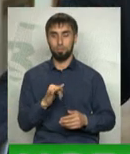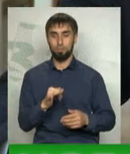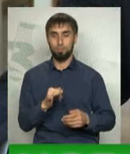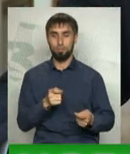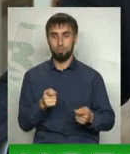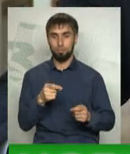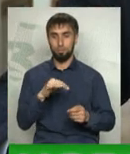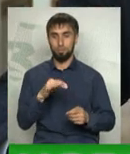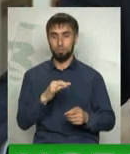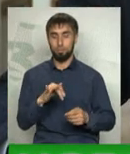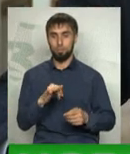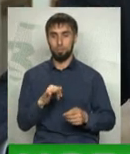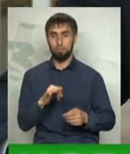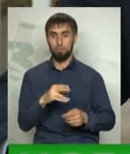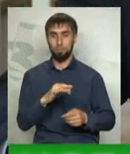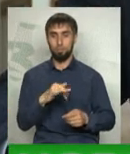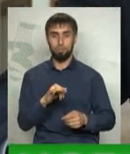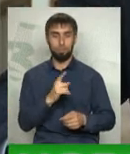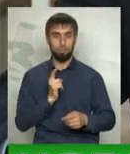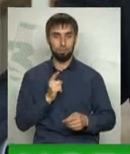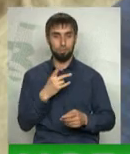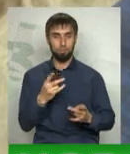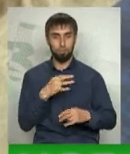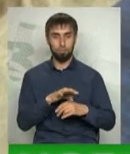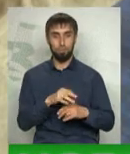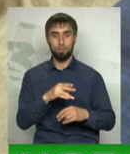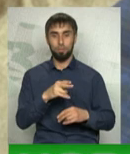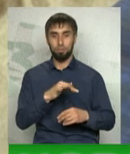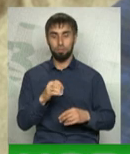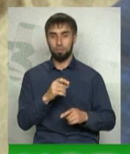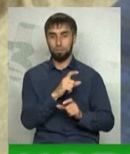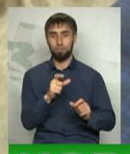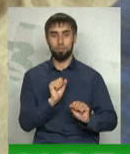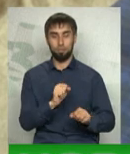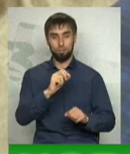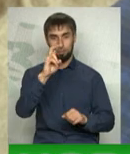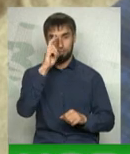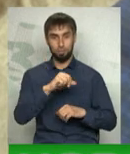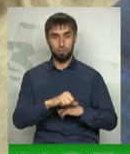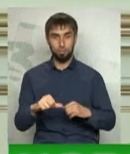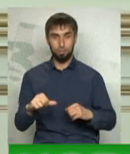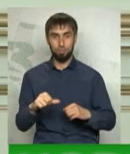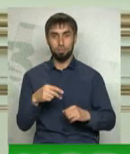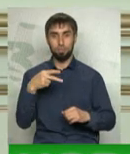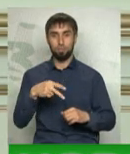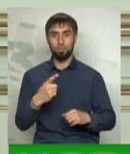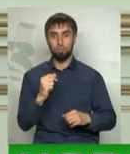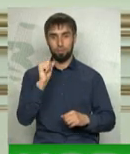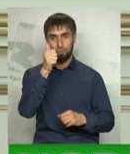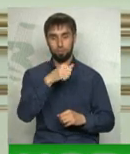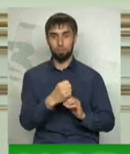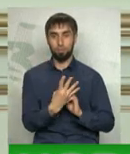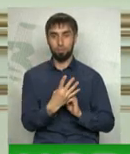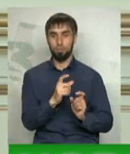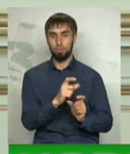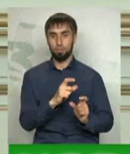при подразделениях пограничной охраны. При этом стоит отметить, что по итогам привлечения граждан к защите государственной границы в 2021 году